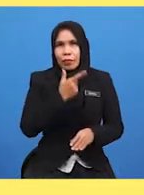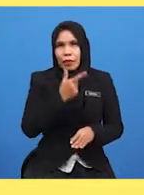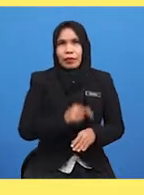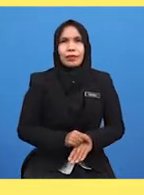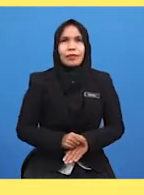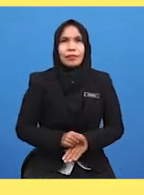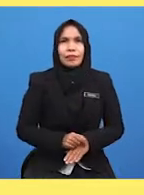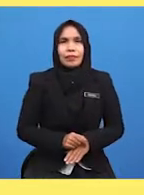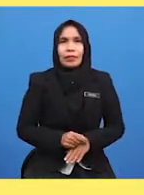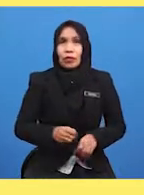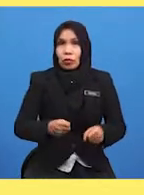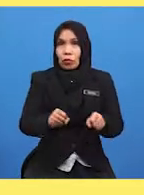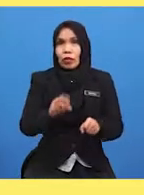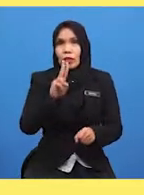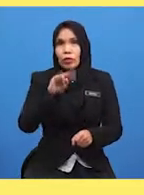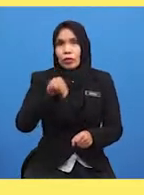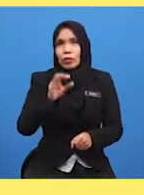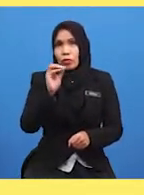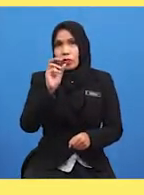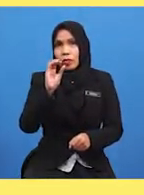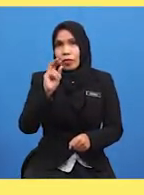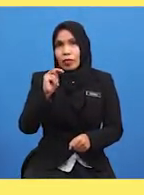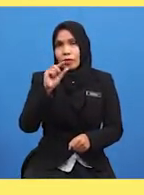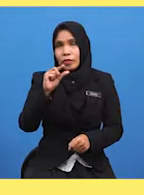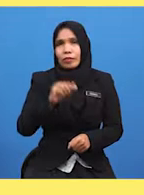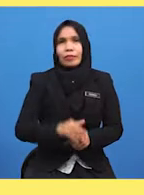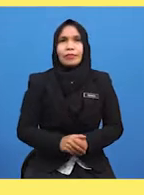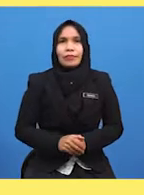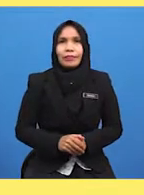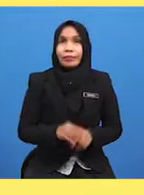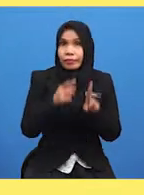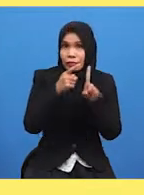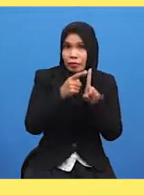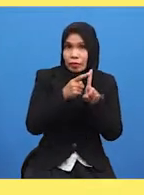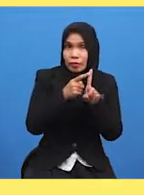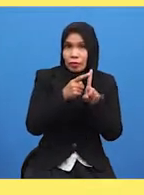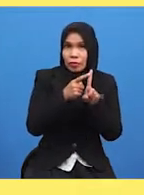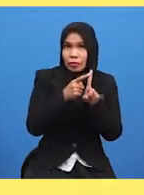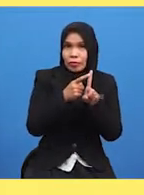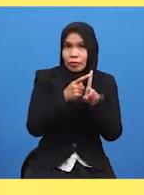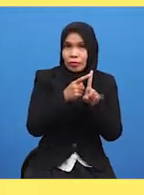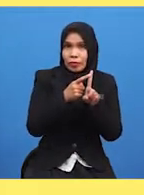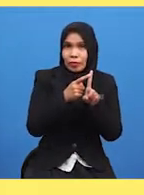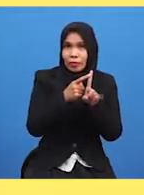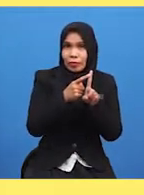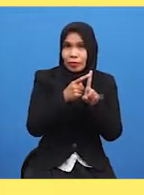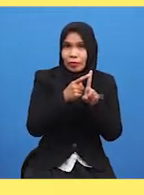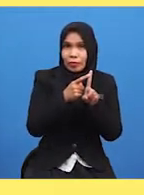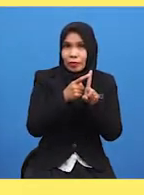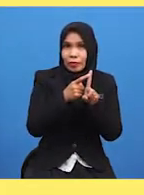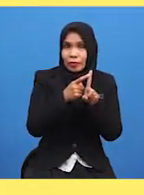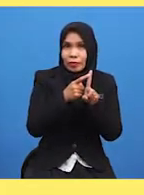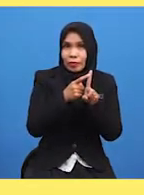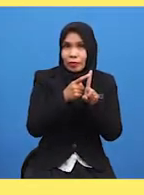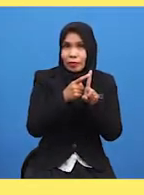syarat-syarat perjanjian tersebut yelah pertama datok Lana di i'tiraf British sebagai pemerintah di Sungai